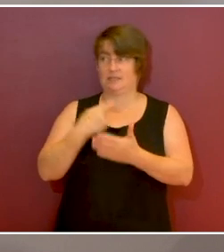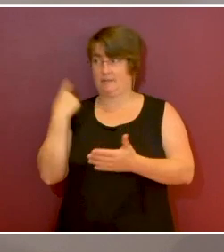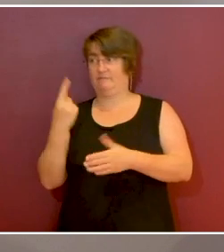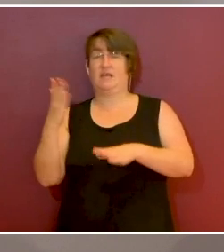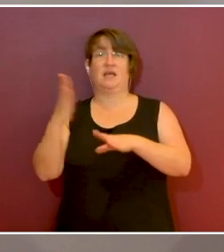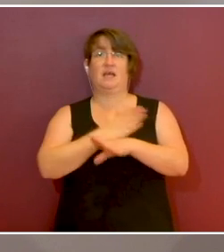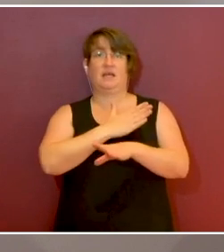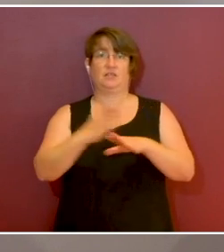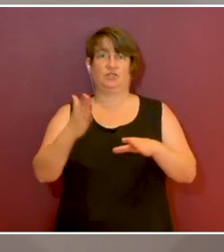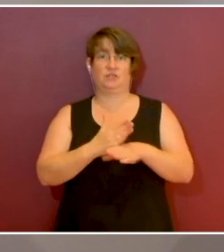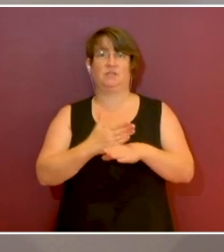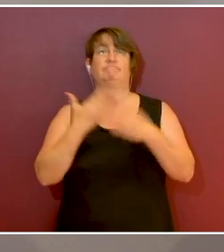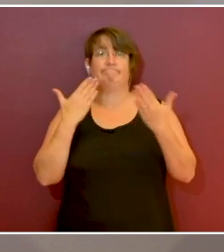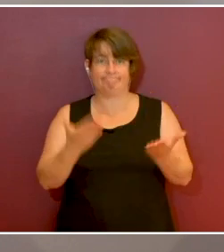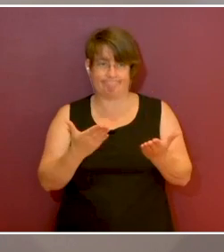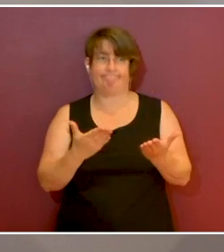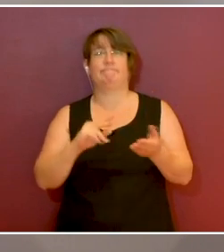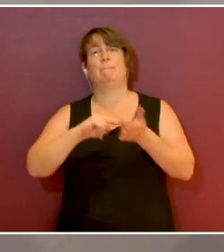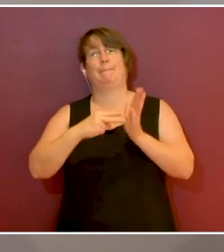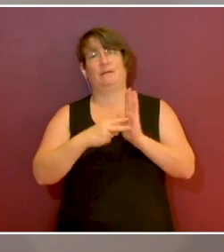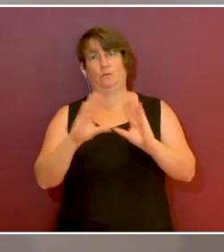in der Methode zu machen.